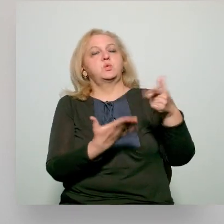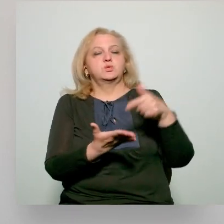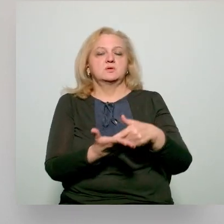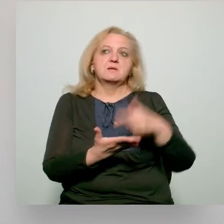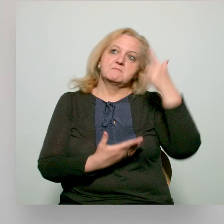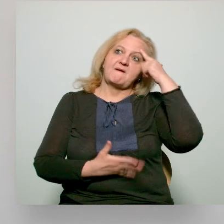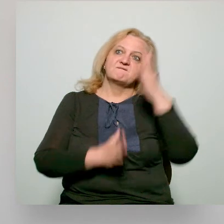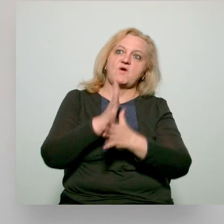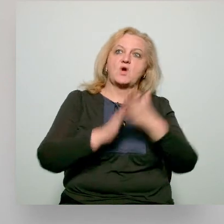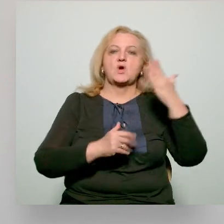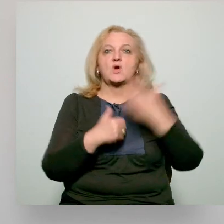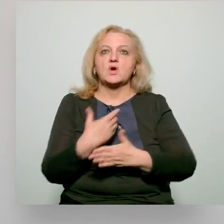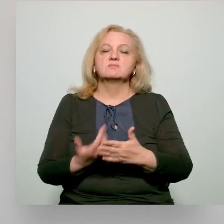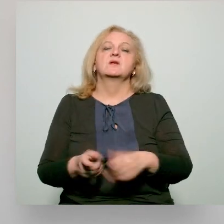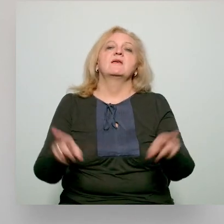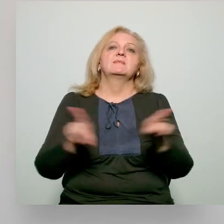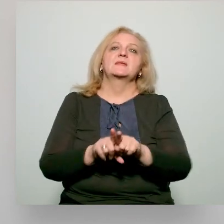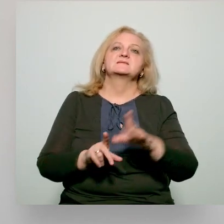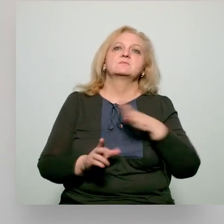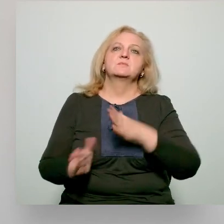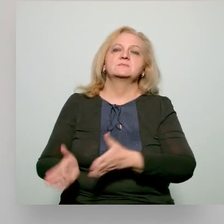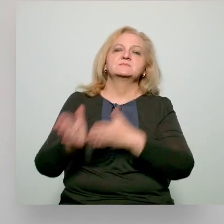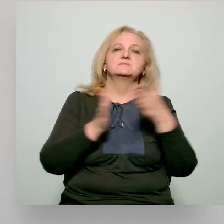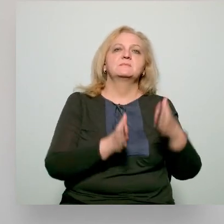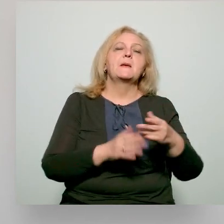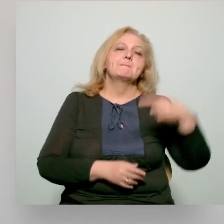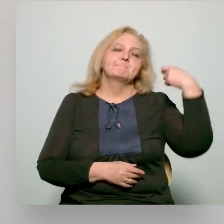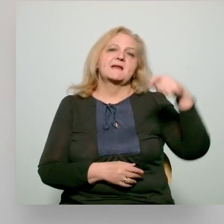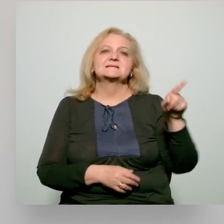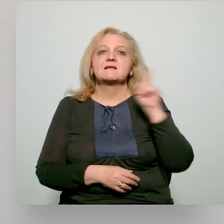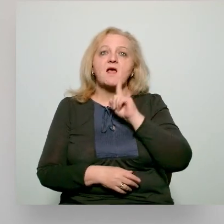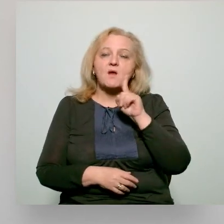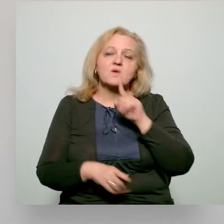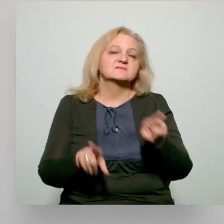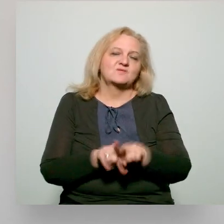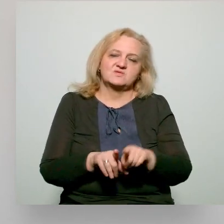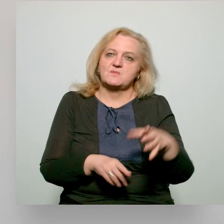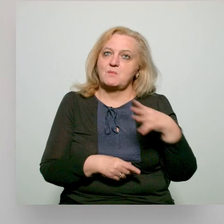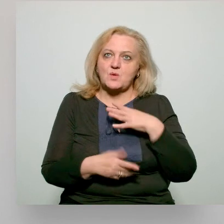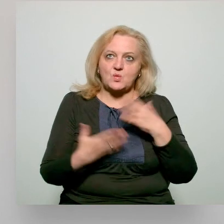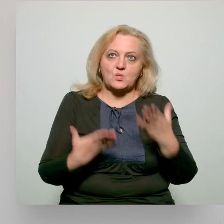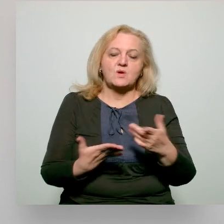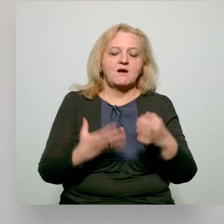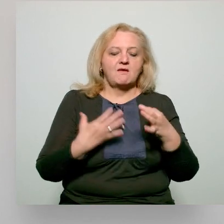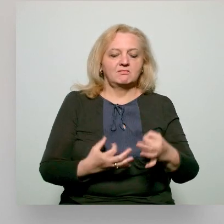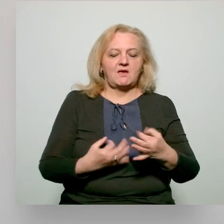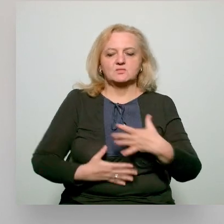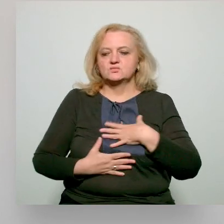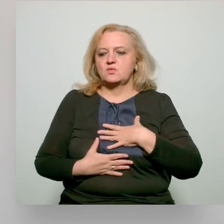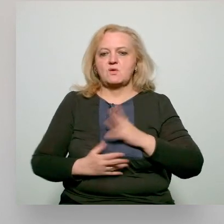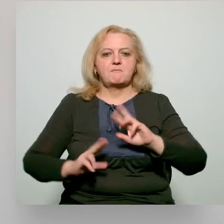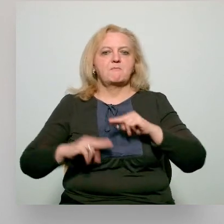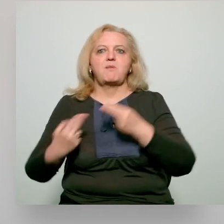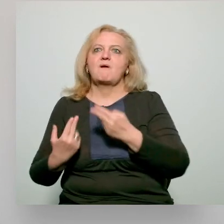zakończy wojnę. Później to samo powtórzyło się z Zeleńskim. To wszystko wraca do nas w innym już